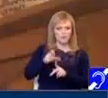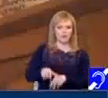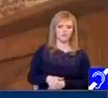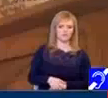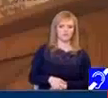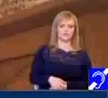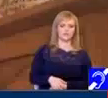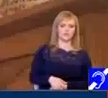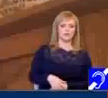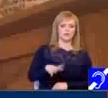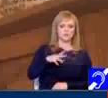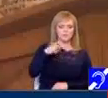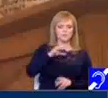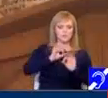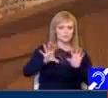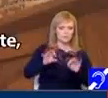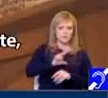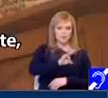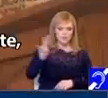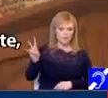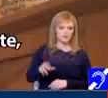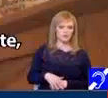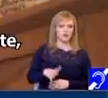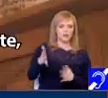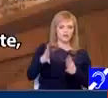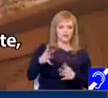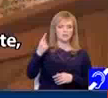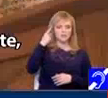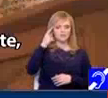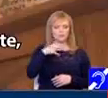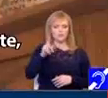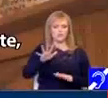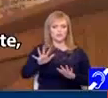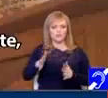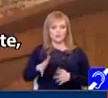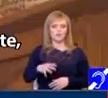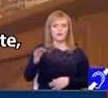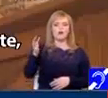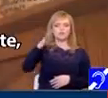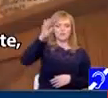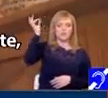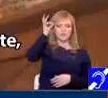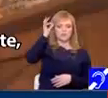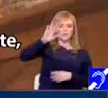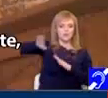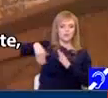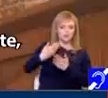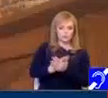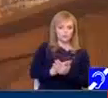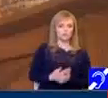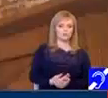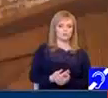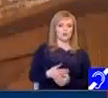it was what she promised, she's kind of kept her counsel, she's clearly thought very clearly about what she remembers of these alleged events, and she's come